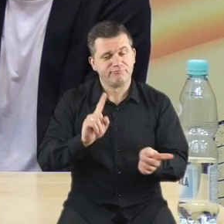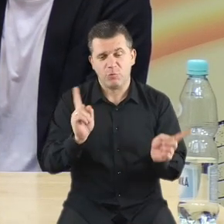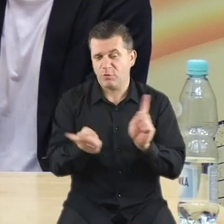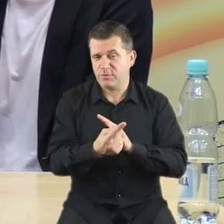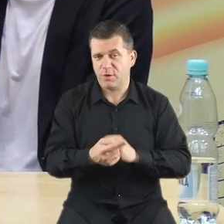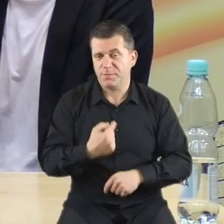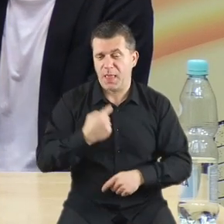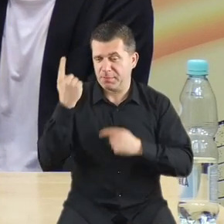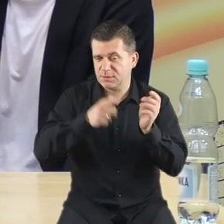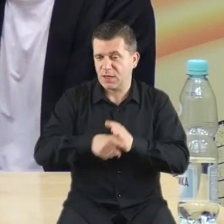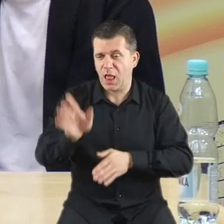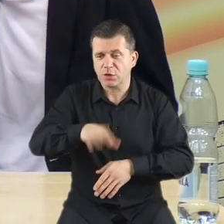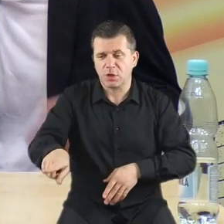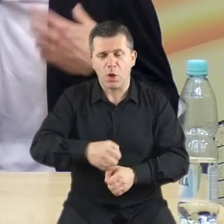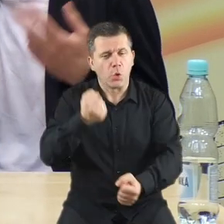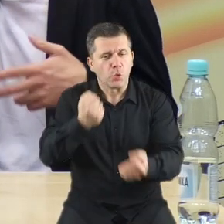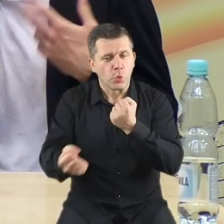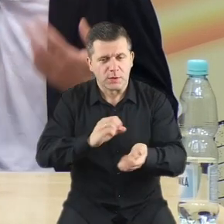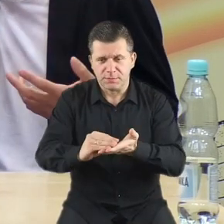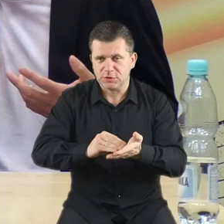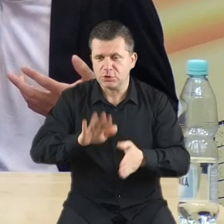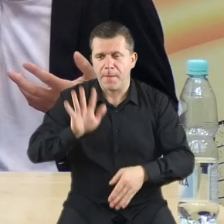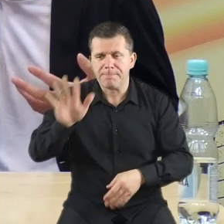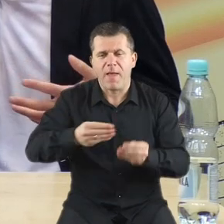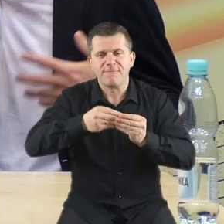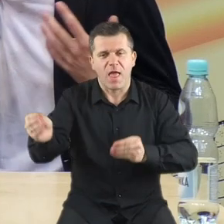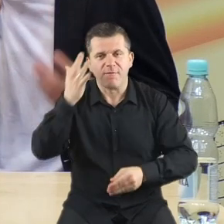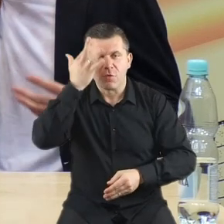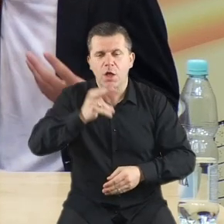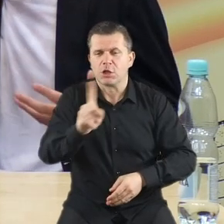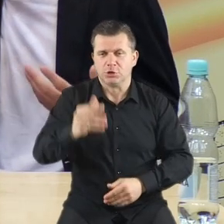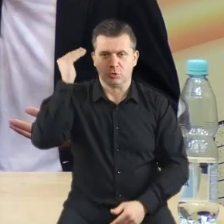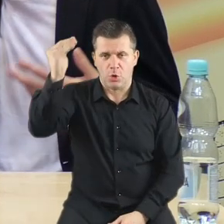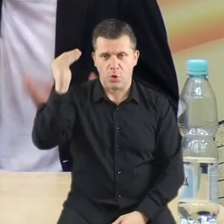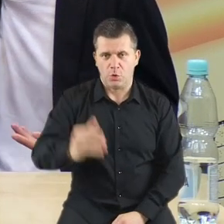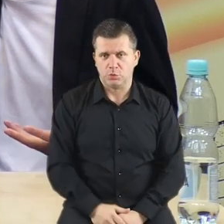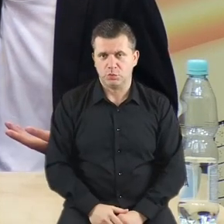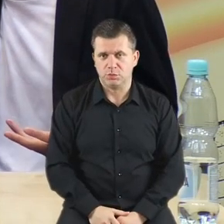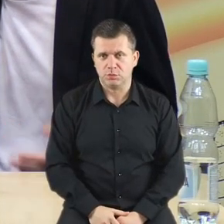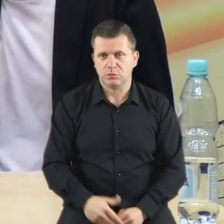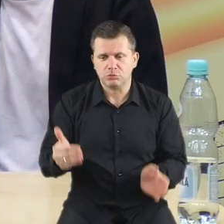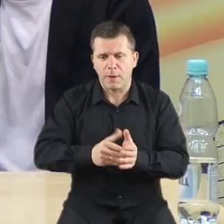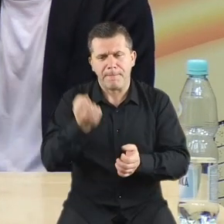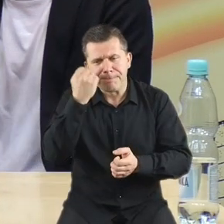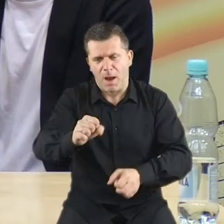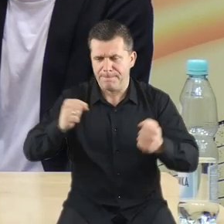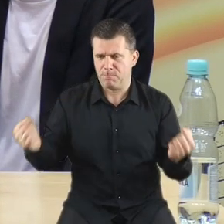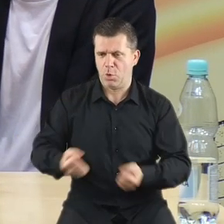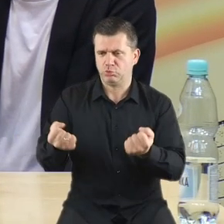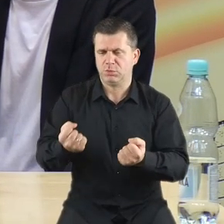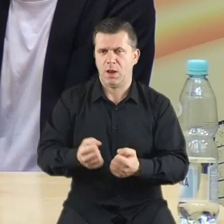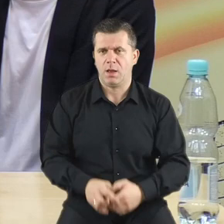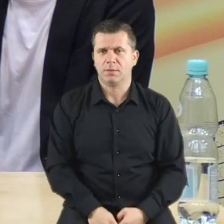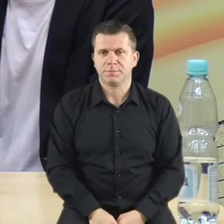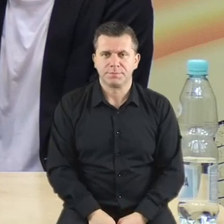dla dzieci jest dużo trudniej pisać, bo dzieci mają większą wyobraźnię niż dorośli, dlatego trzeba się dla nich bardziej postarać.